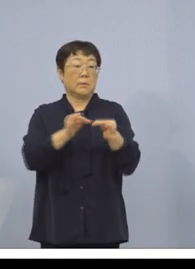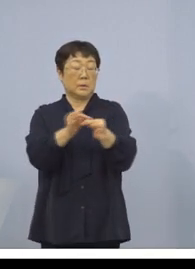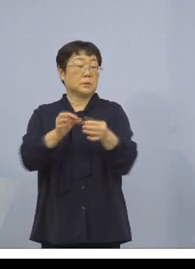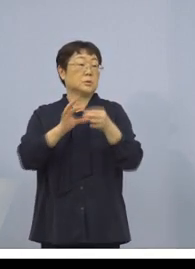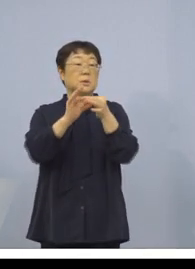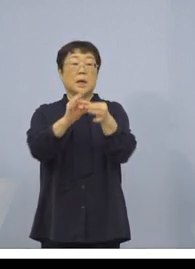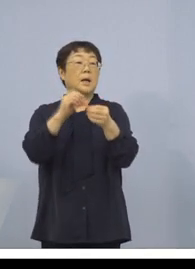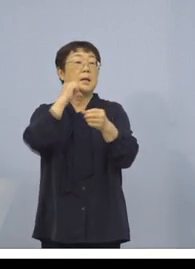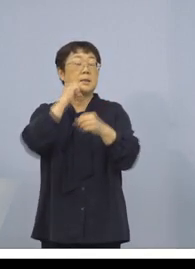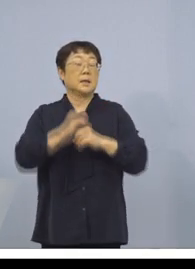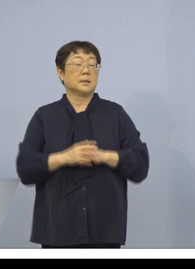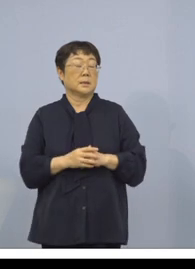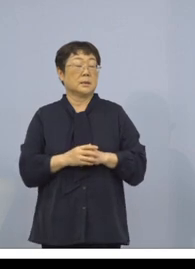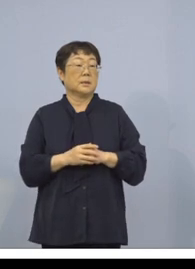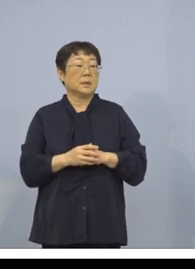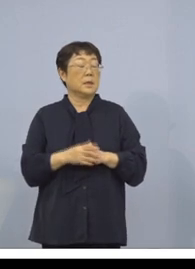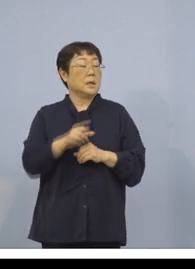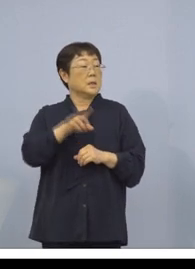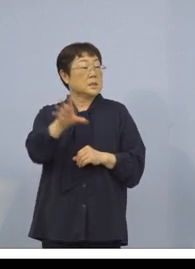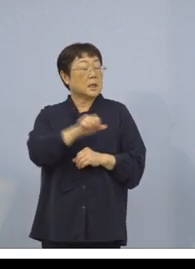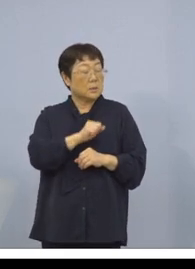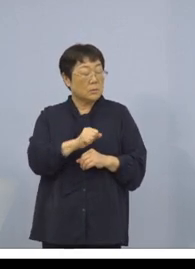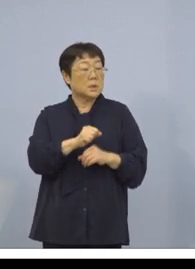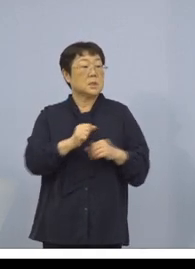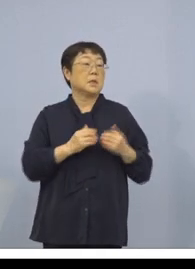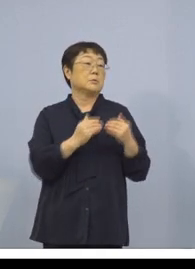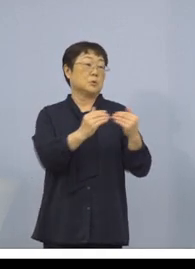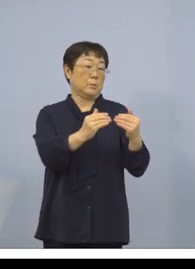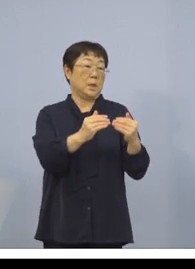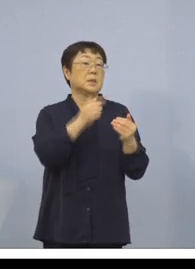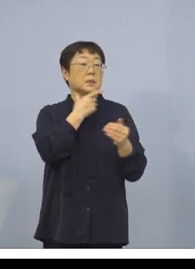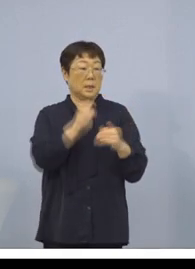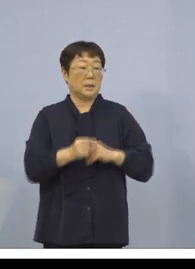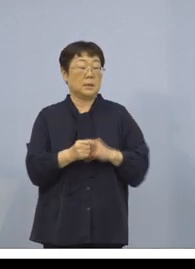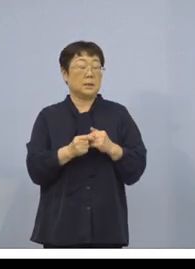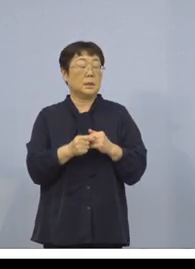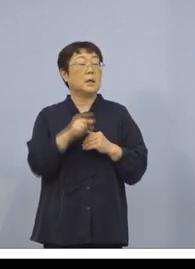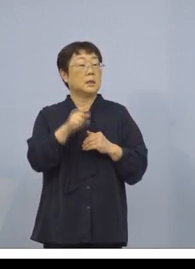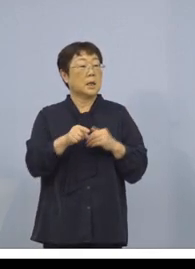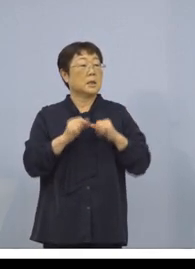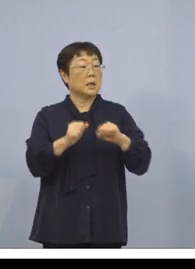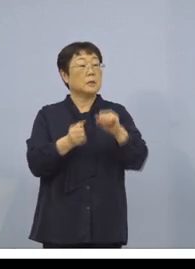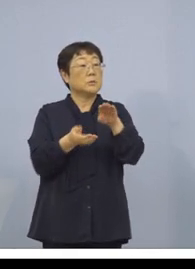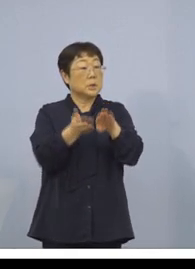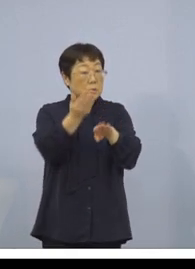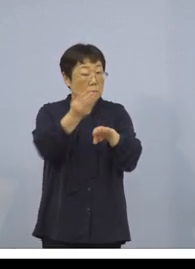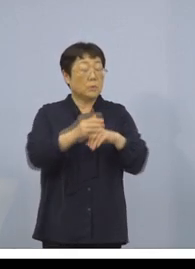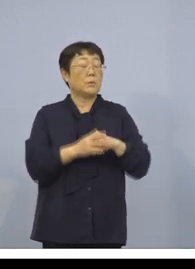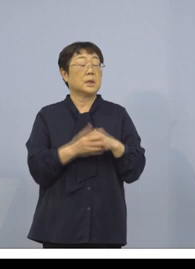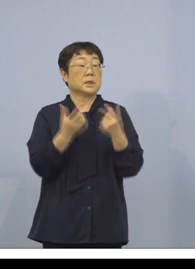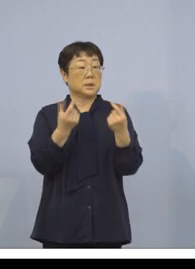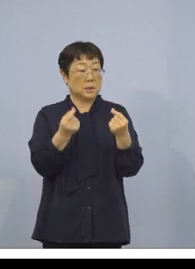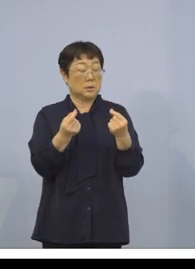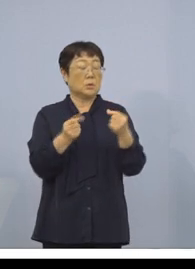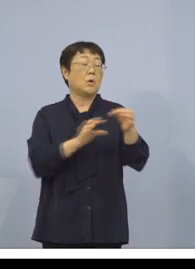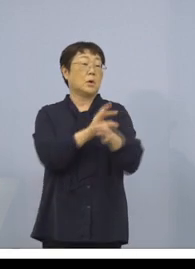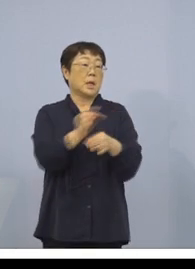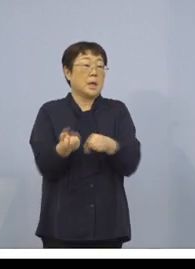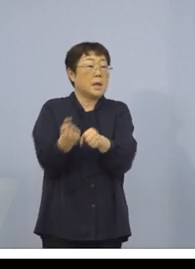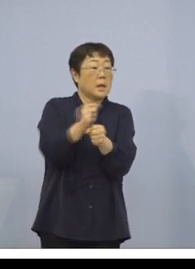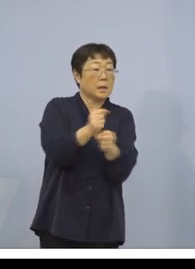から、そういったものも先取りしていくということでございます。ただし、これをやる上ではですね、しっかりと経営の改